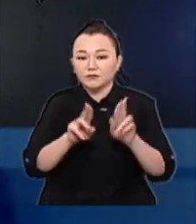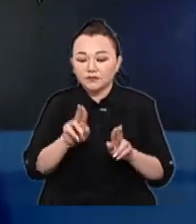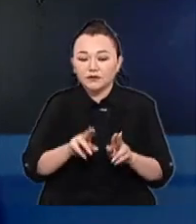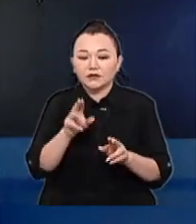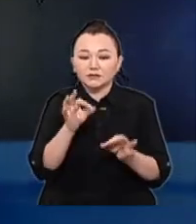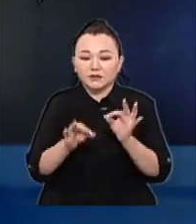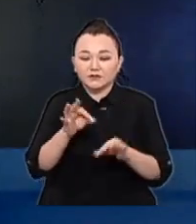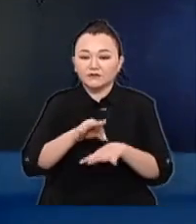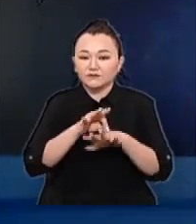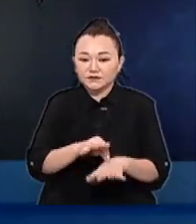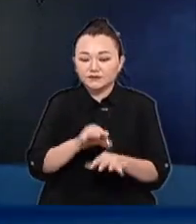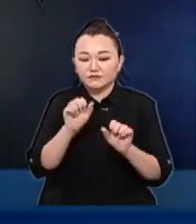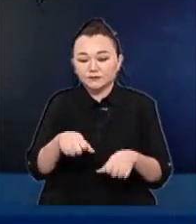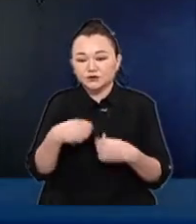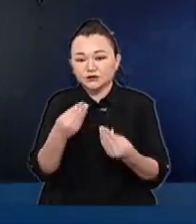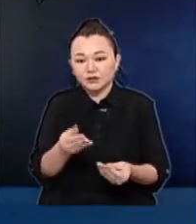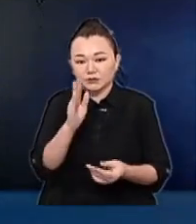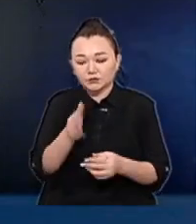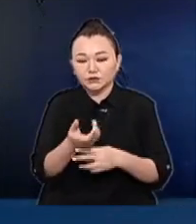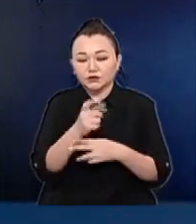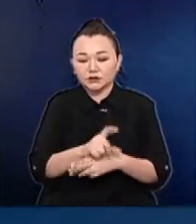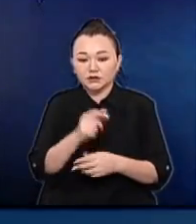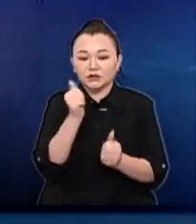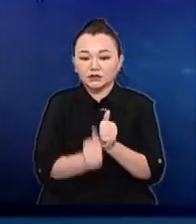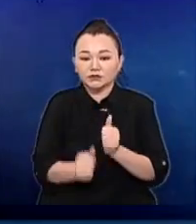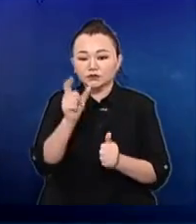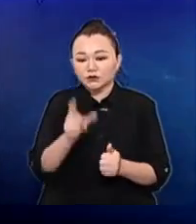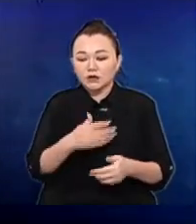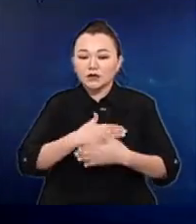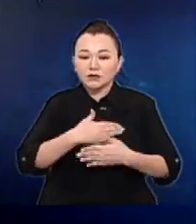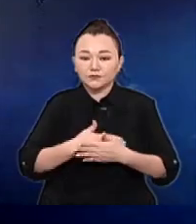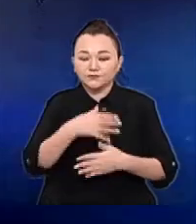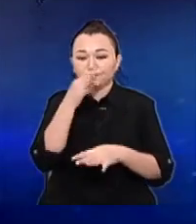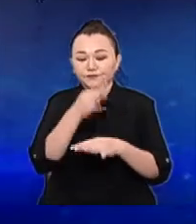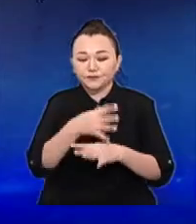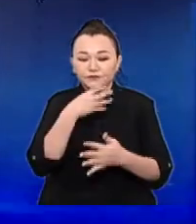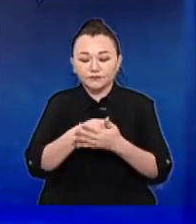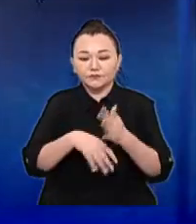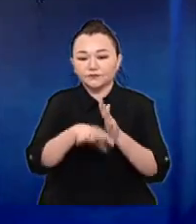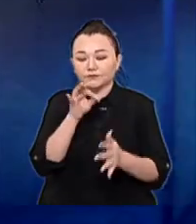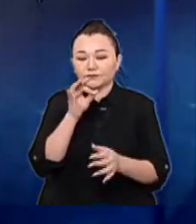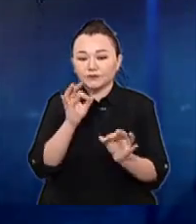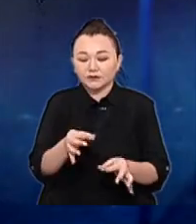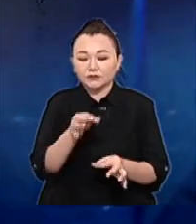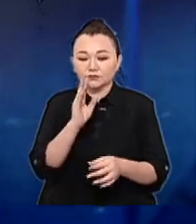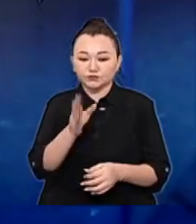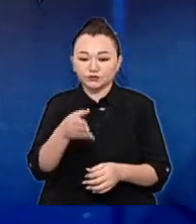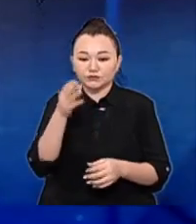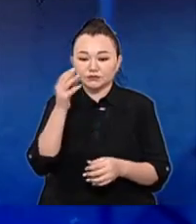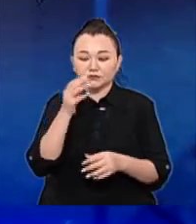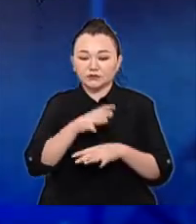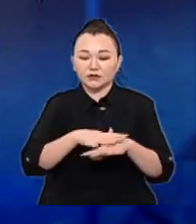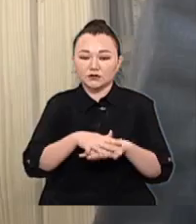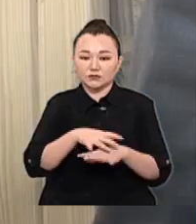әділ өтуіне мүмкіндік береді. Десе де бұл тұрғыда әрбір азамат белсенділік танытып өз таңдауларын жасағаны дұрыс дейді халық